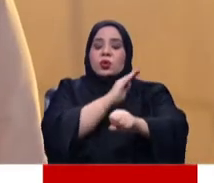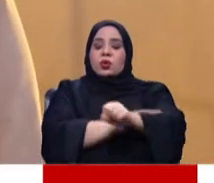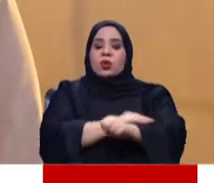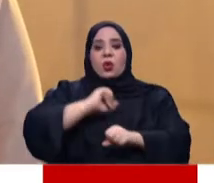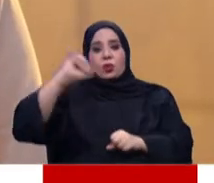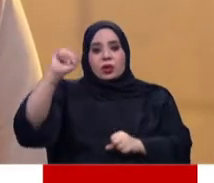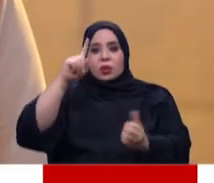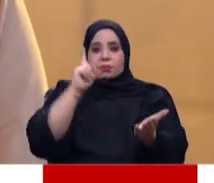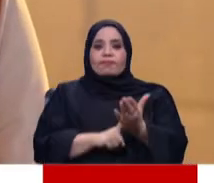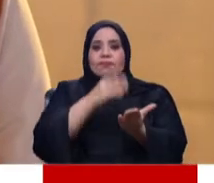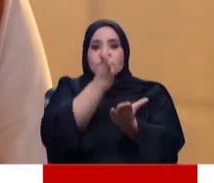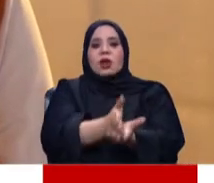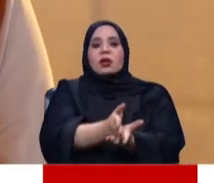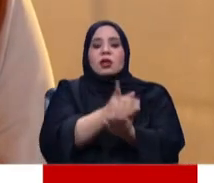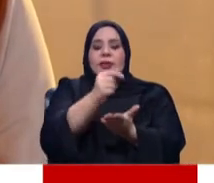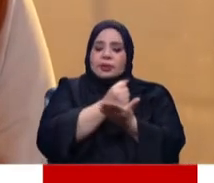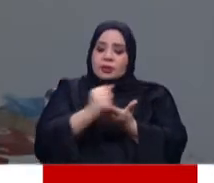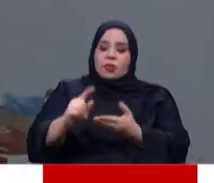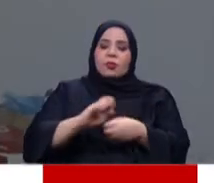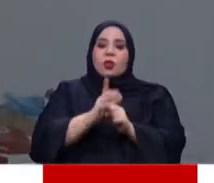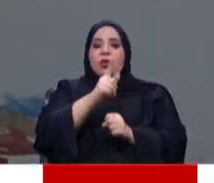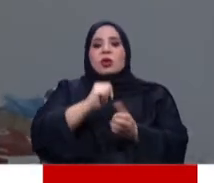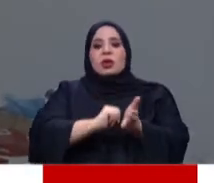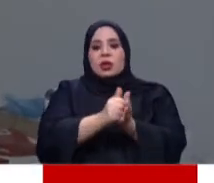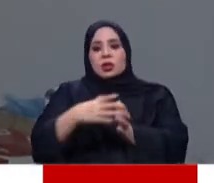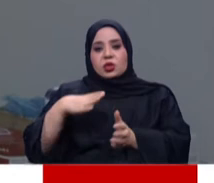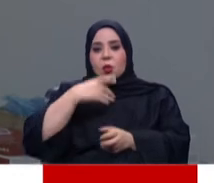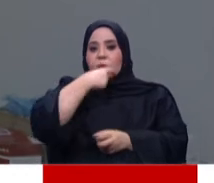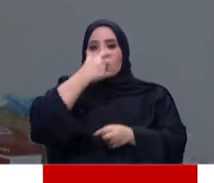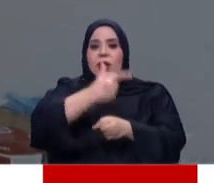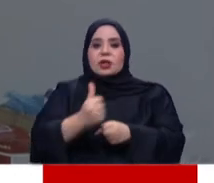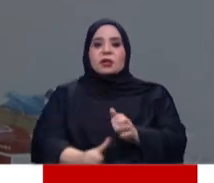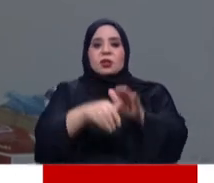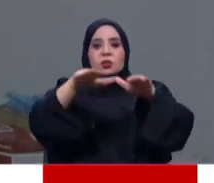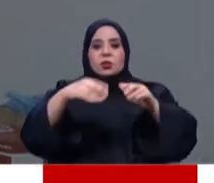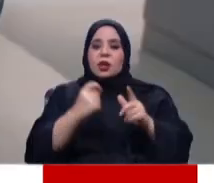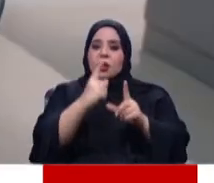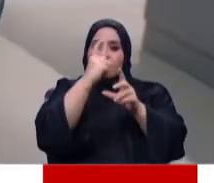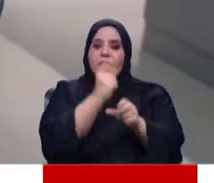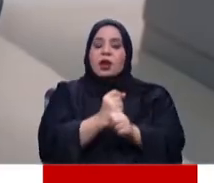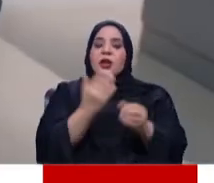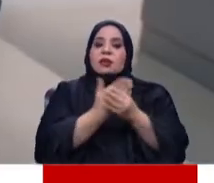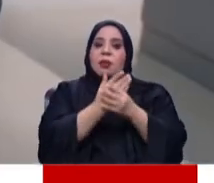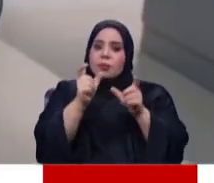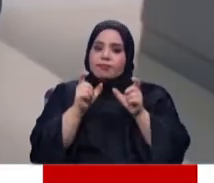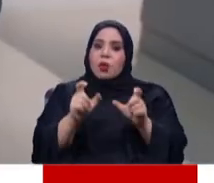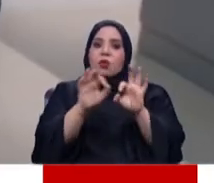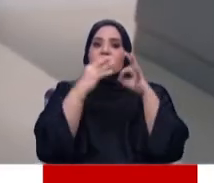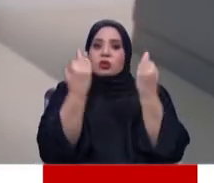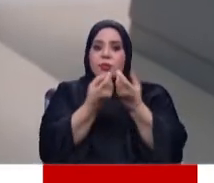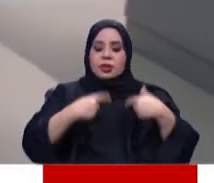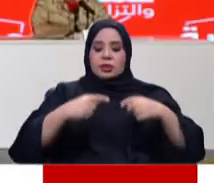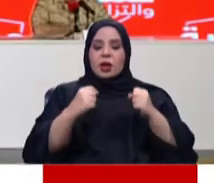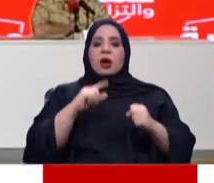المخلصة في مواجهة الوباء بقيادة سمو ولي العهد رئيس مجلس الوزراء من أجل حماية المجتمع والصحة